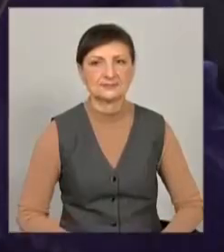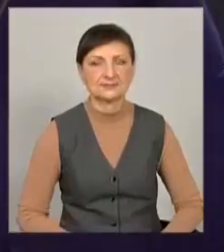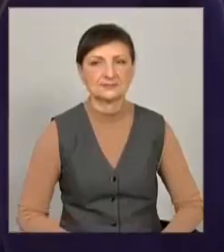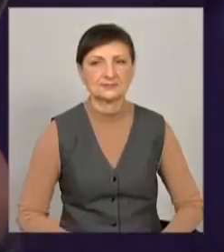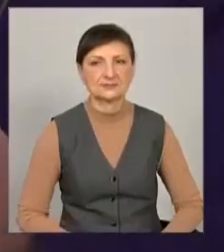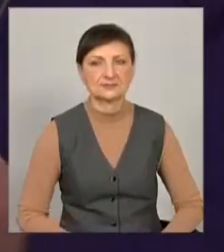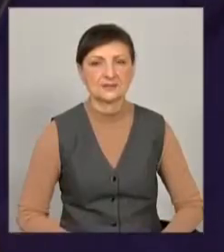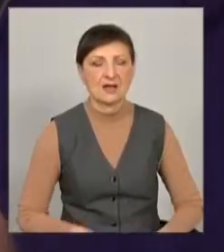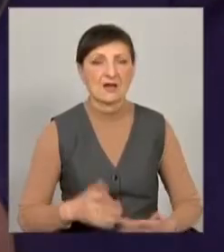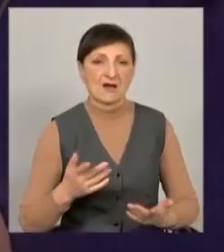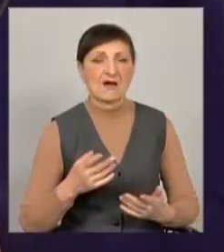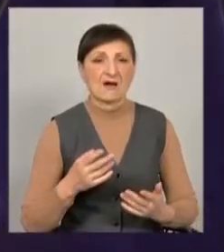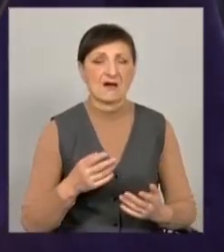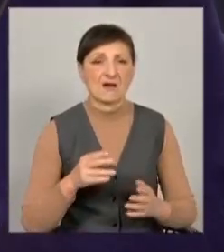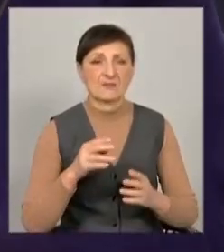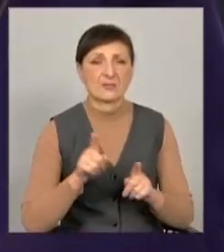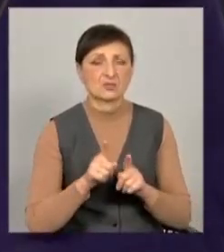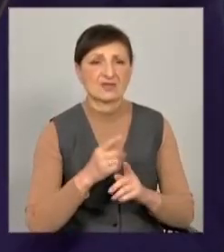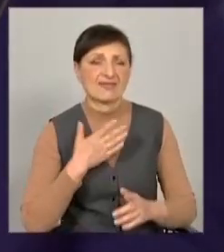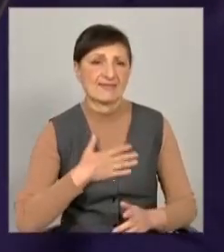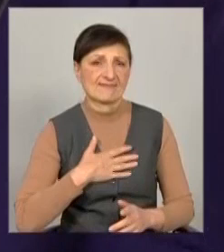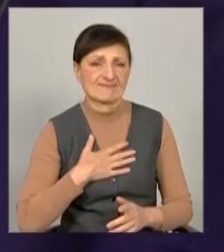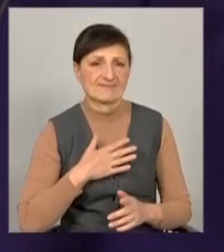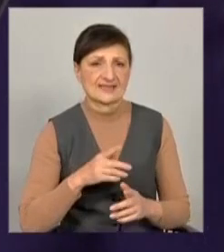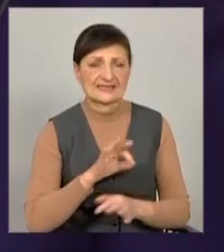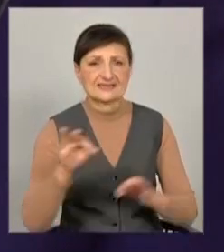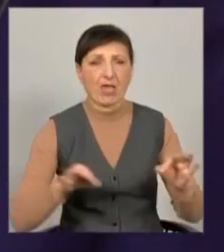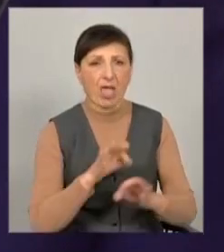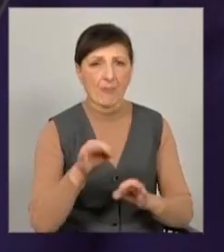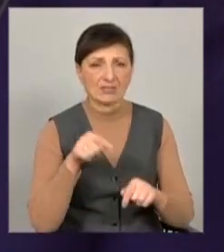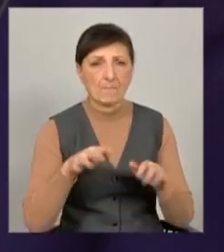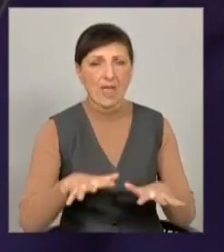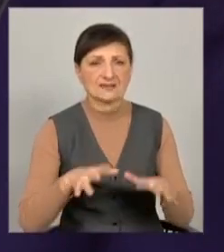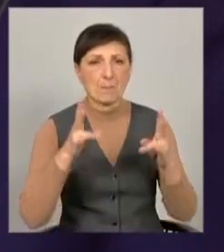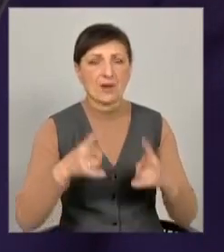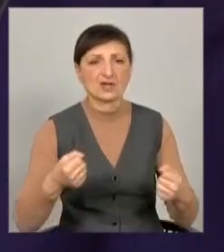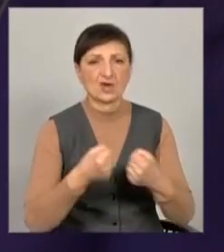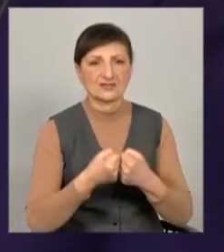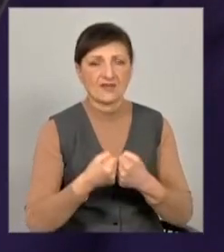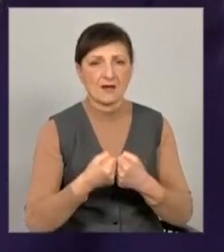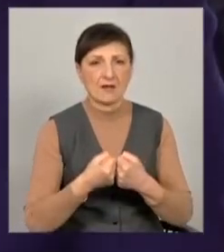Оставляет желать лучшего качества схемы, составленной на месте происшествия. Там